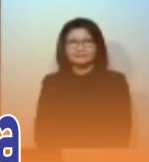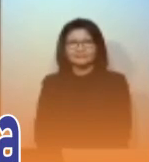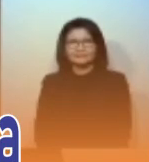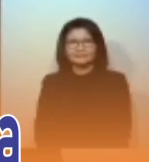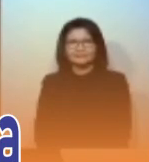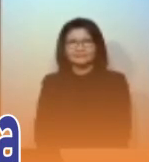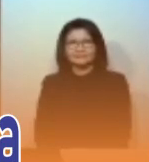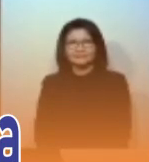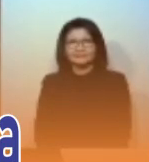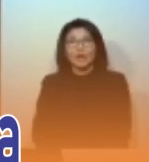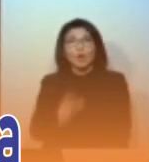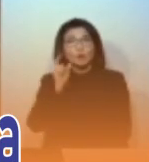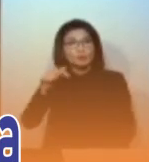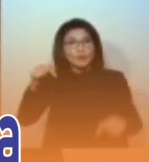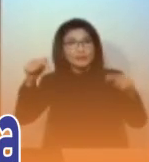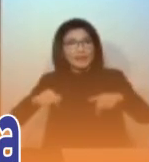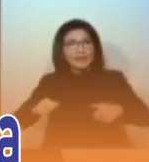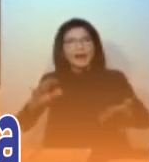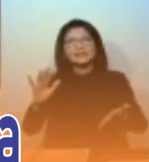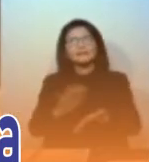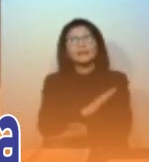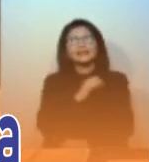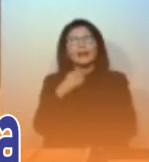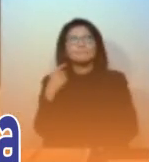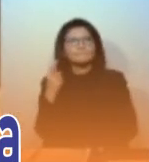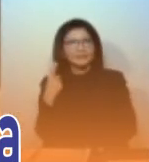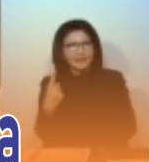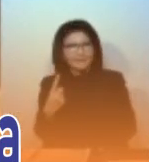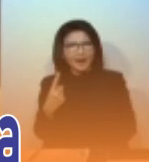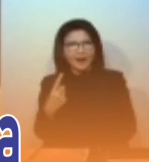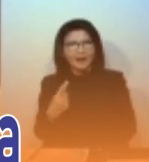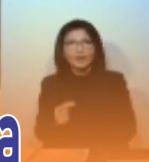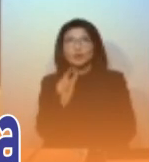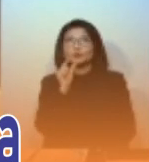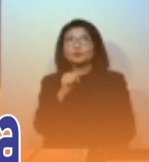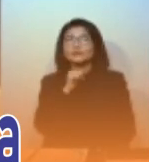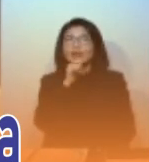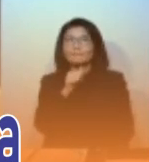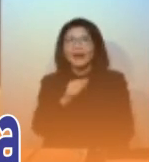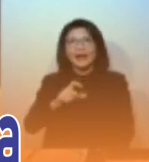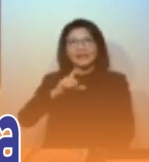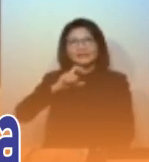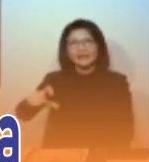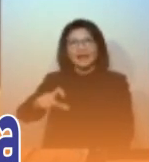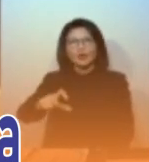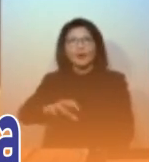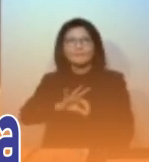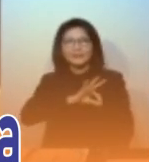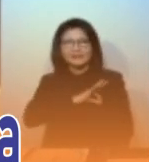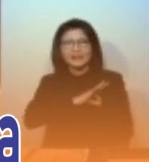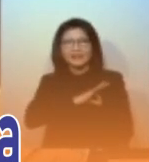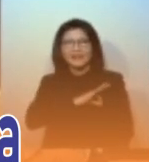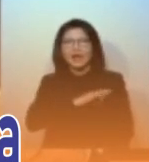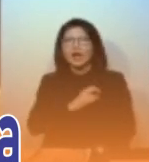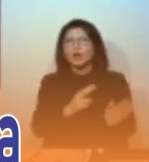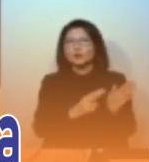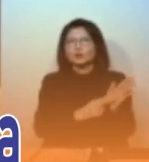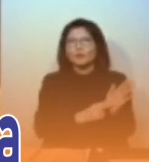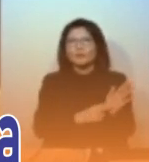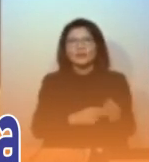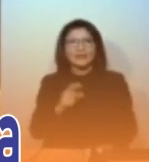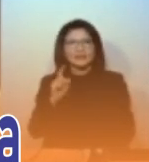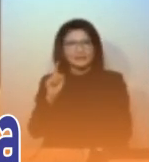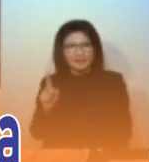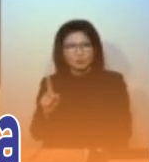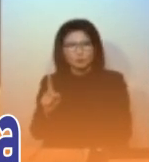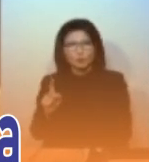Ya, dan untuk segmen ini, kesempatan pertama akan diberikan kepada calon presiden nomor urut 1